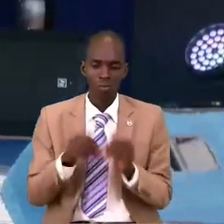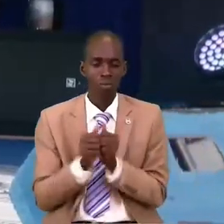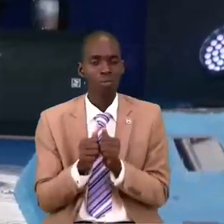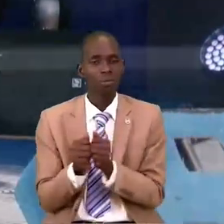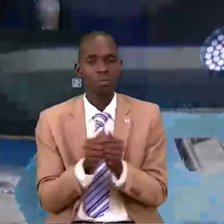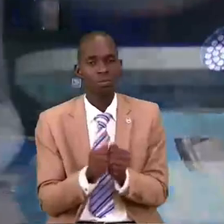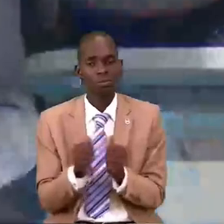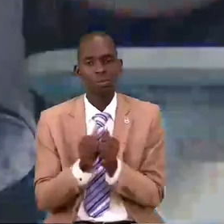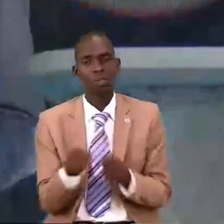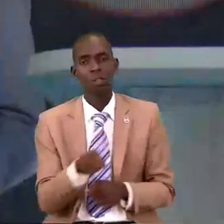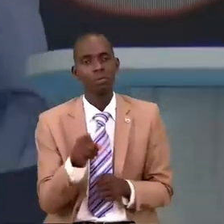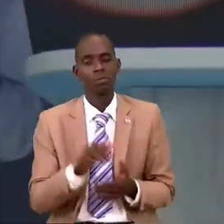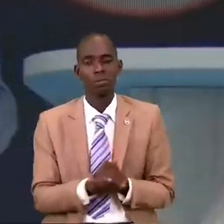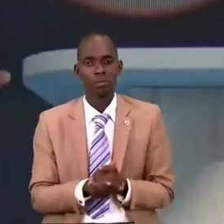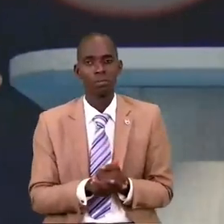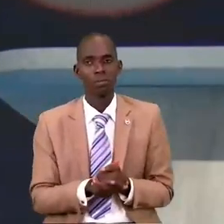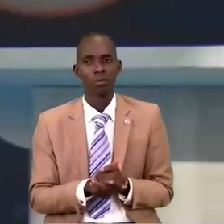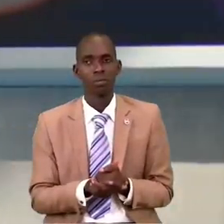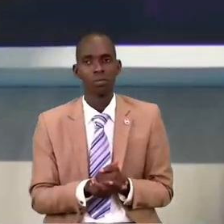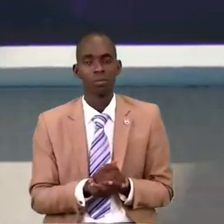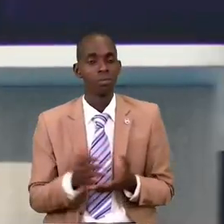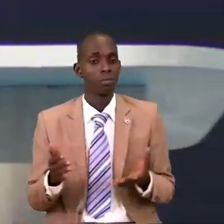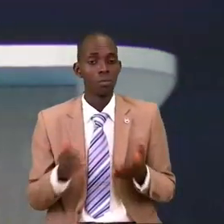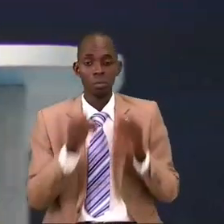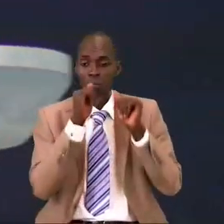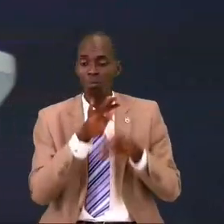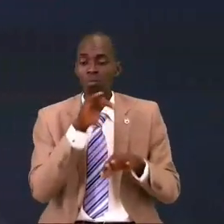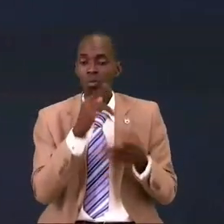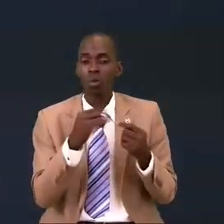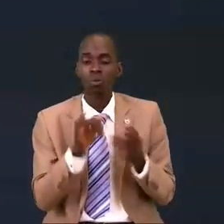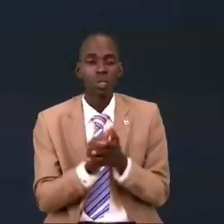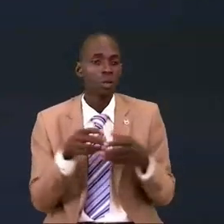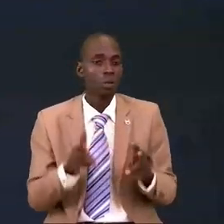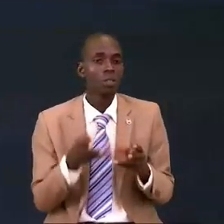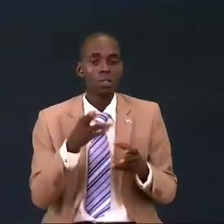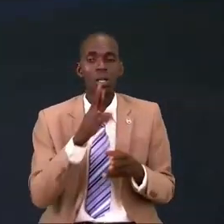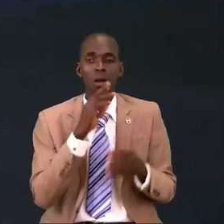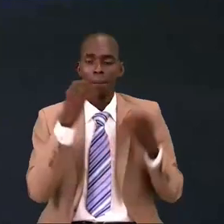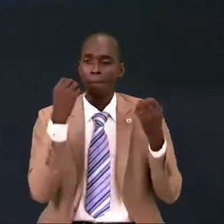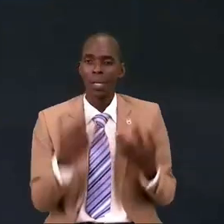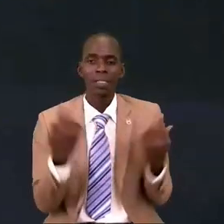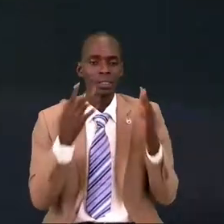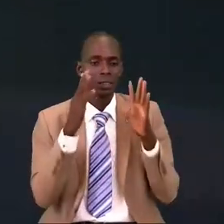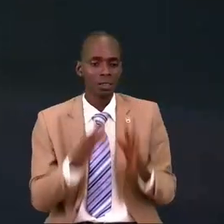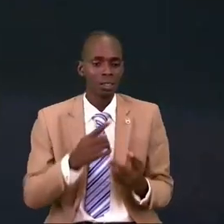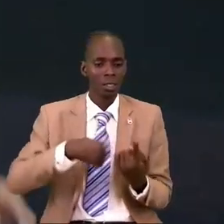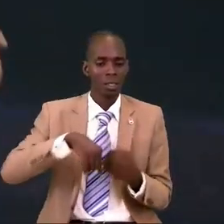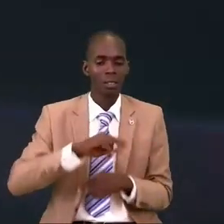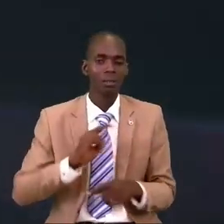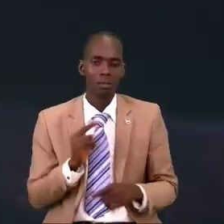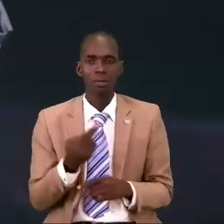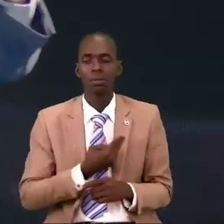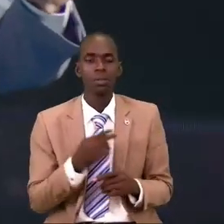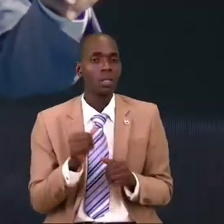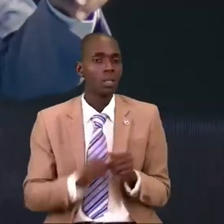plusieurs impies autour de nous. Mais il dit, c'est lorsque, avant de marcher